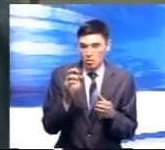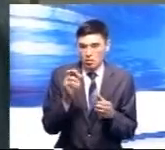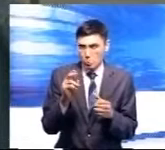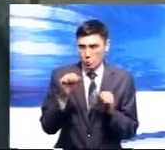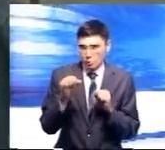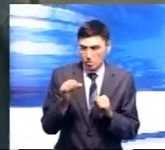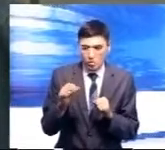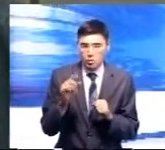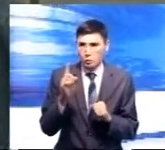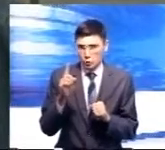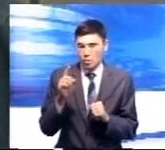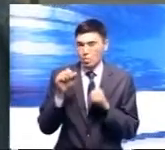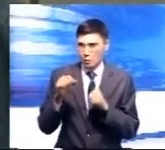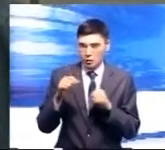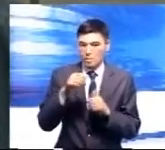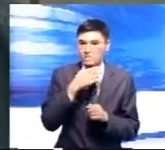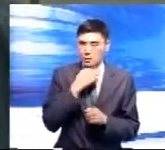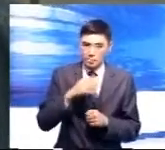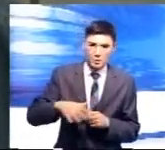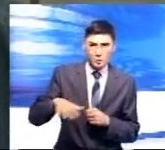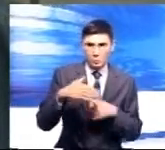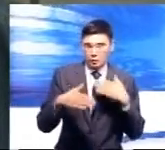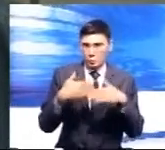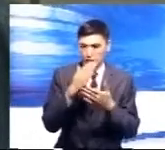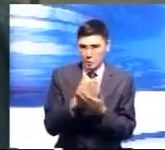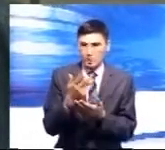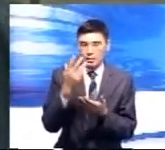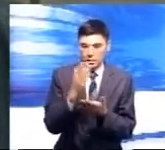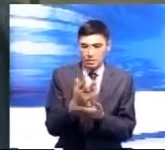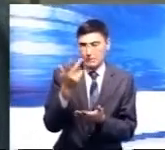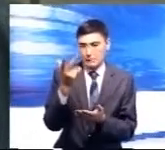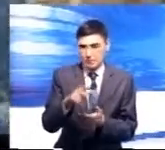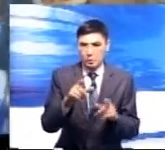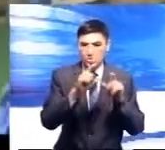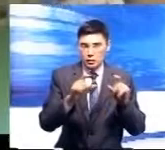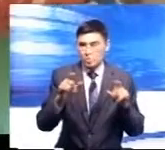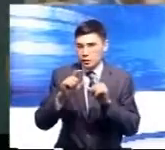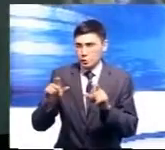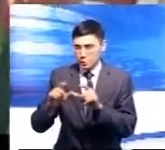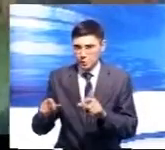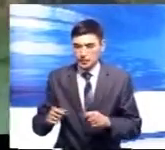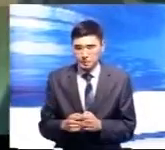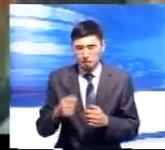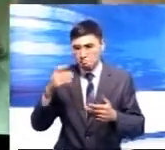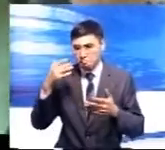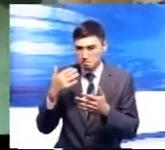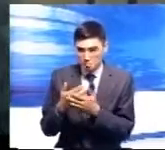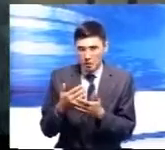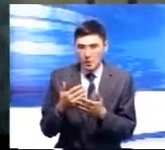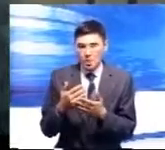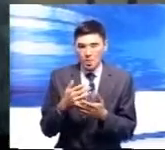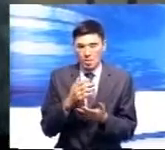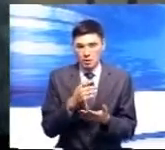хорошо. Вот, работают 3 спортивные школы в городе. За последние годы